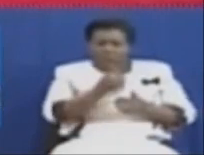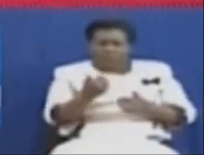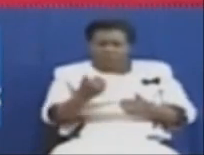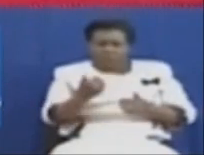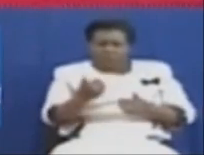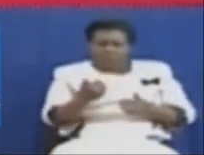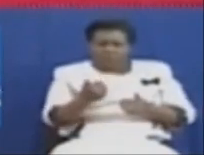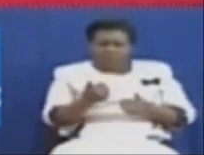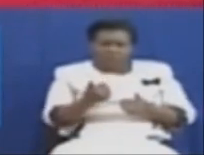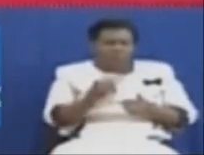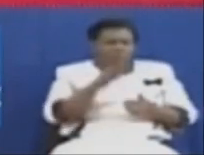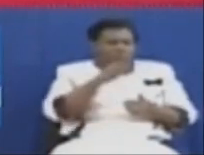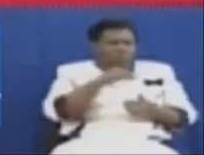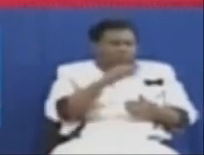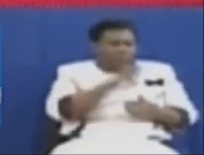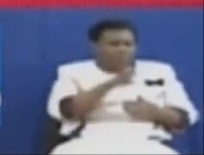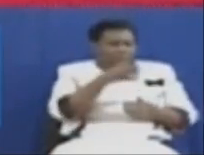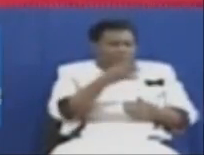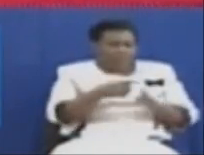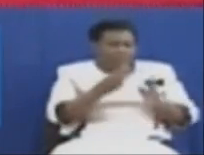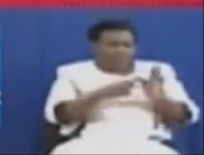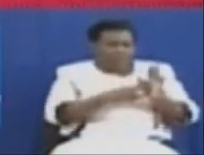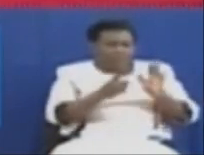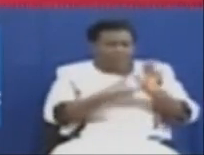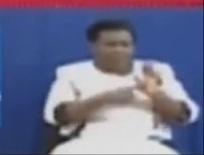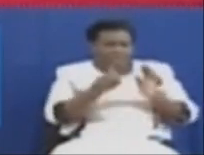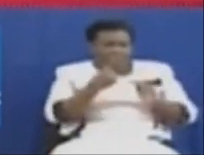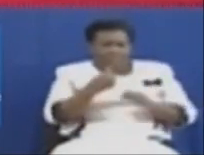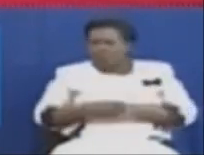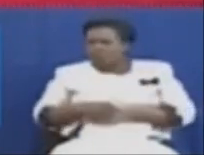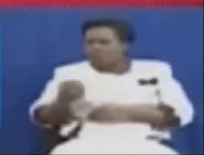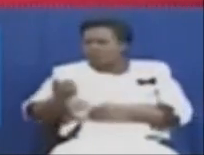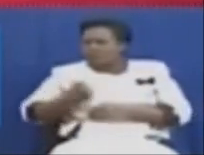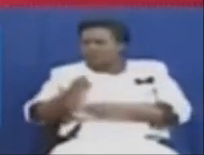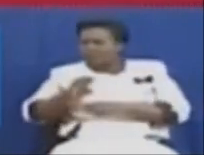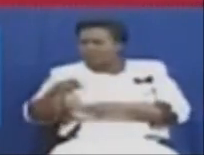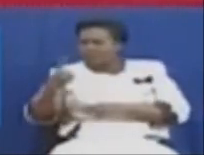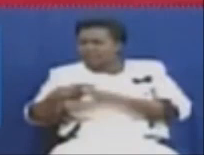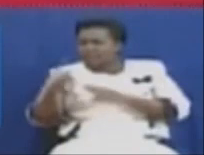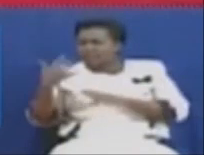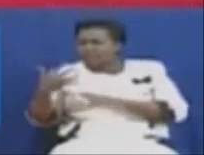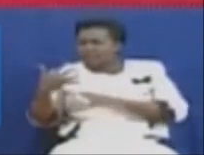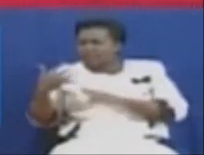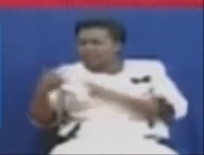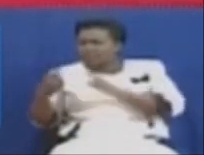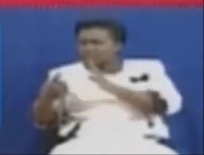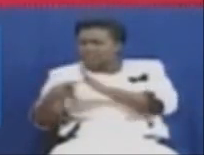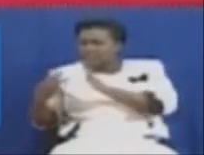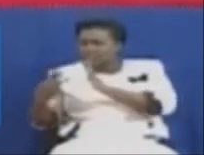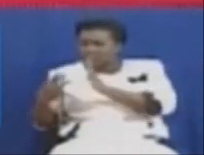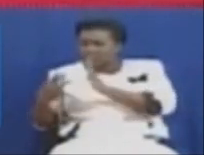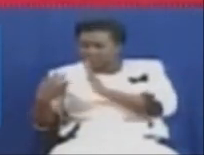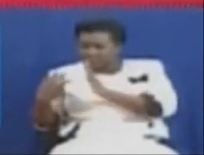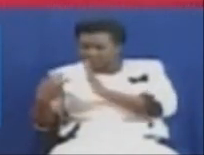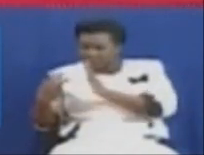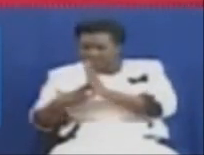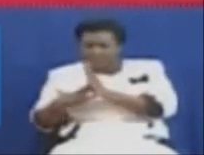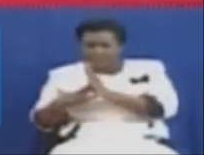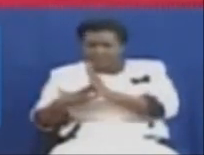ifuatavyo. Mheshimiwa Naibu Spika, kutokana na sababu mbalimbali ikiwemo kufiwa na wazazi, migogoro ya